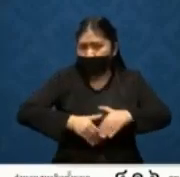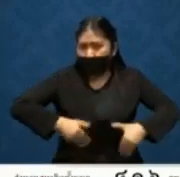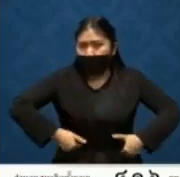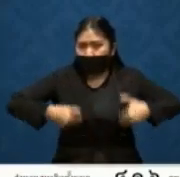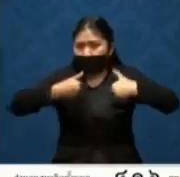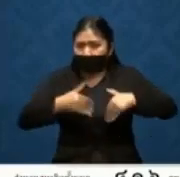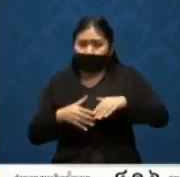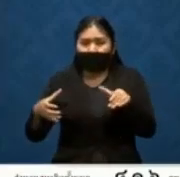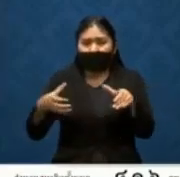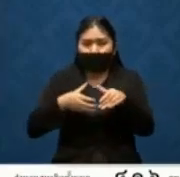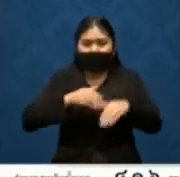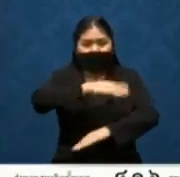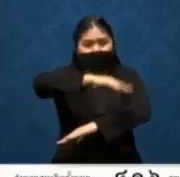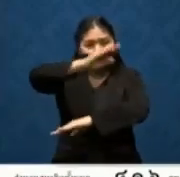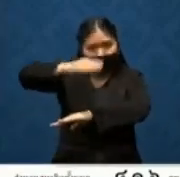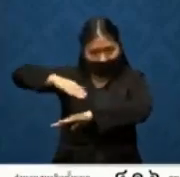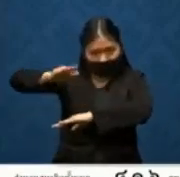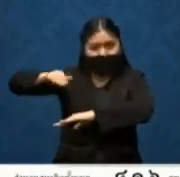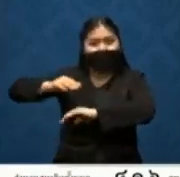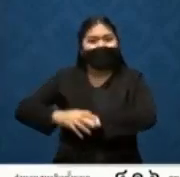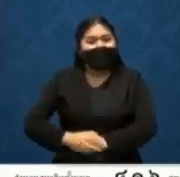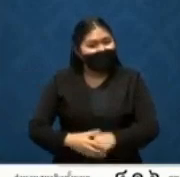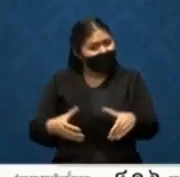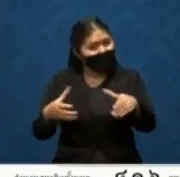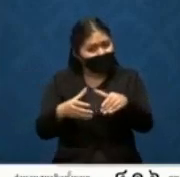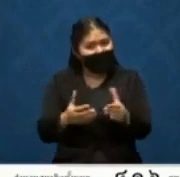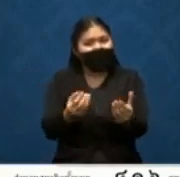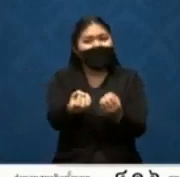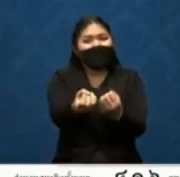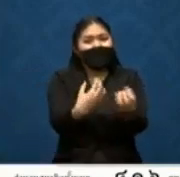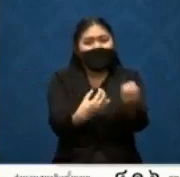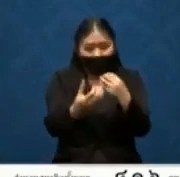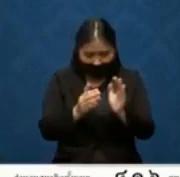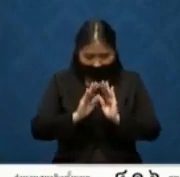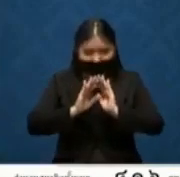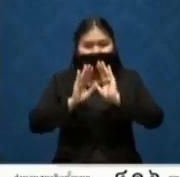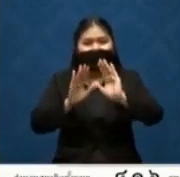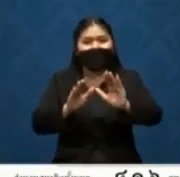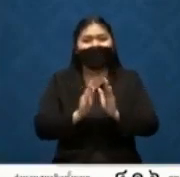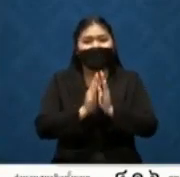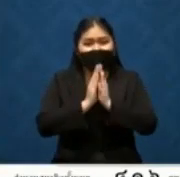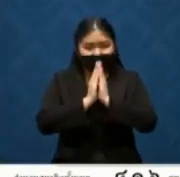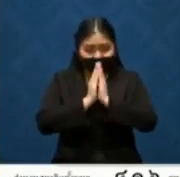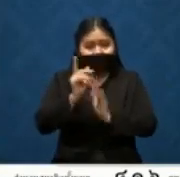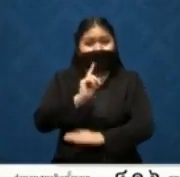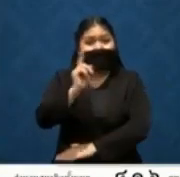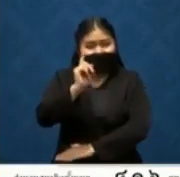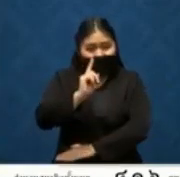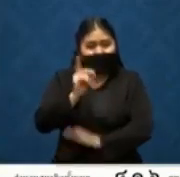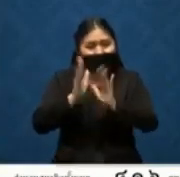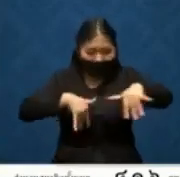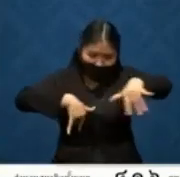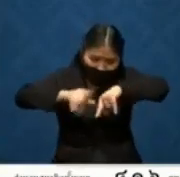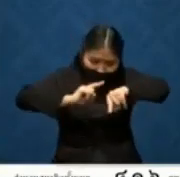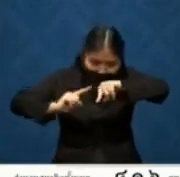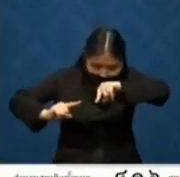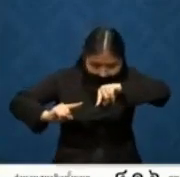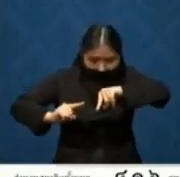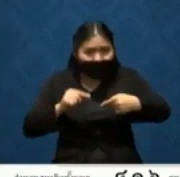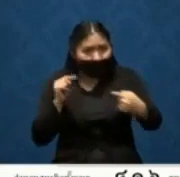ชาติพันธุ์พี่น้องกลุ่มชาติพันธุ์ฝากมานะครับท่านประธานครับประชาชนควรที่จะได้รับกฎ